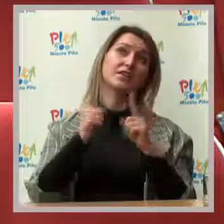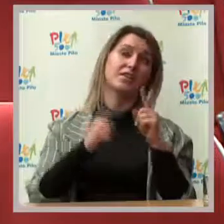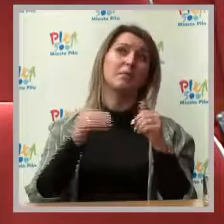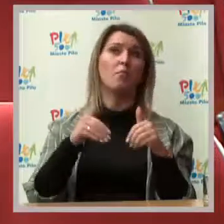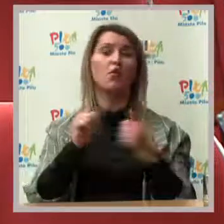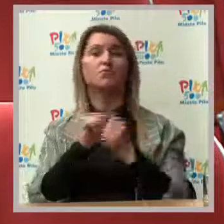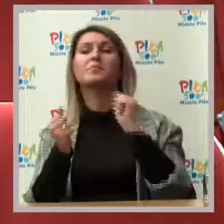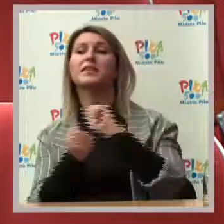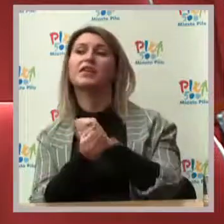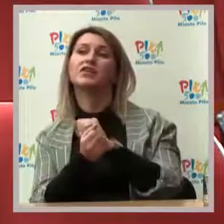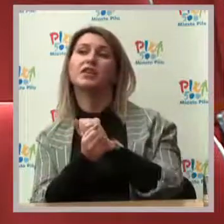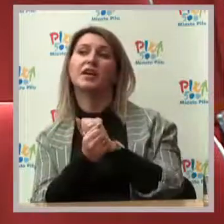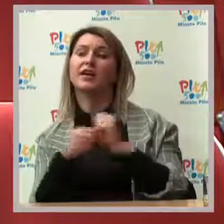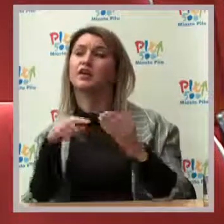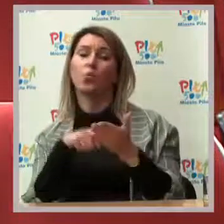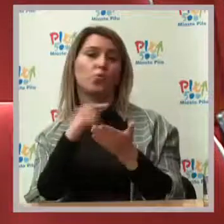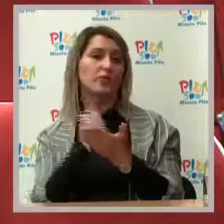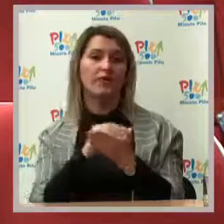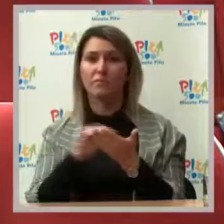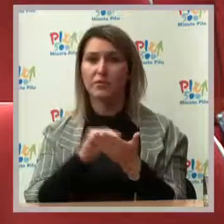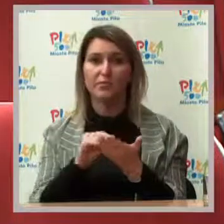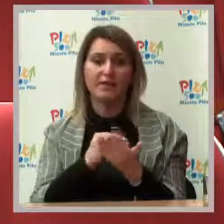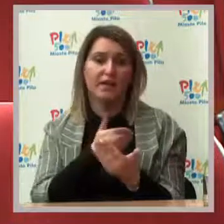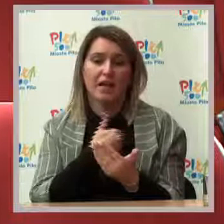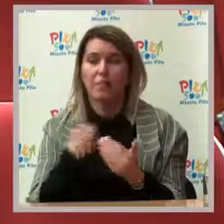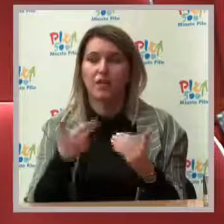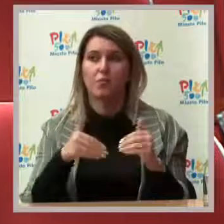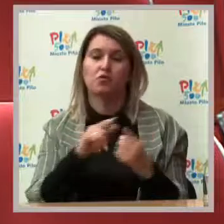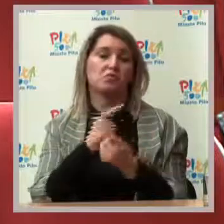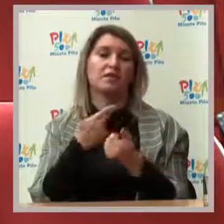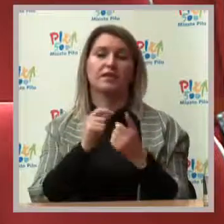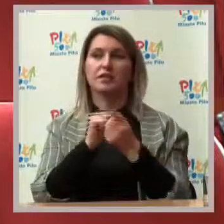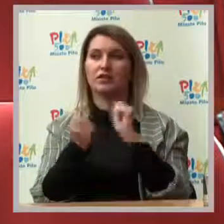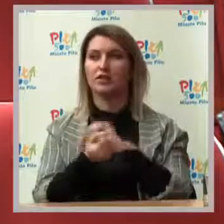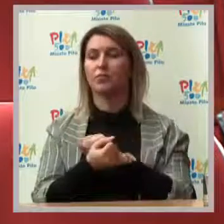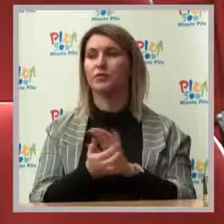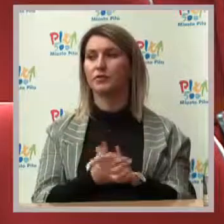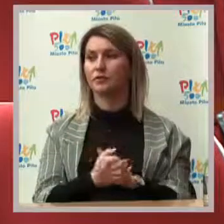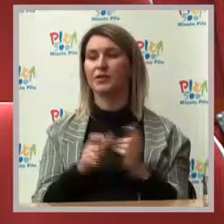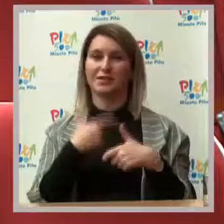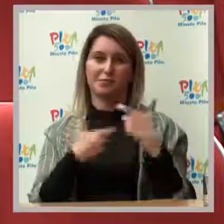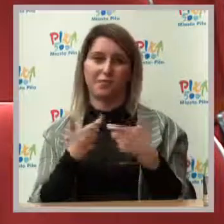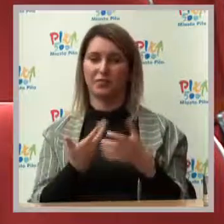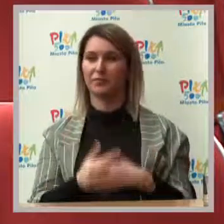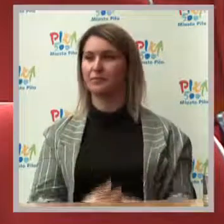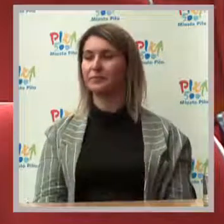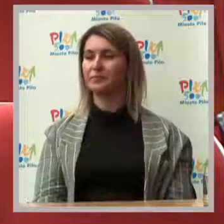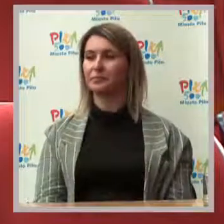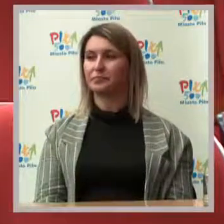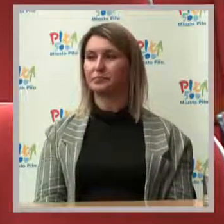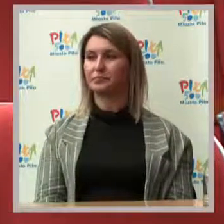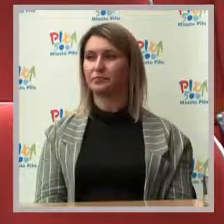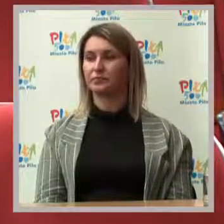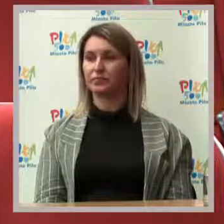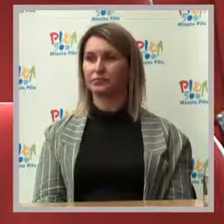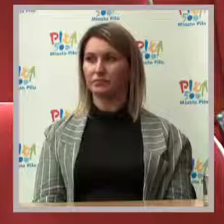roku 2019 na ten moment szacujemy dopuszczalny wskaźnik na poziomie 6,43%.